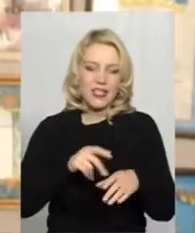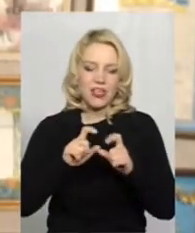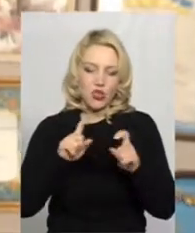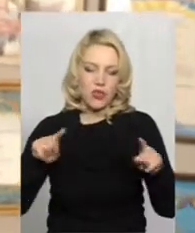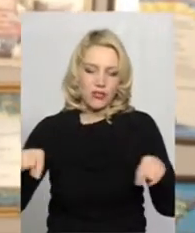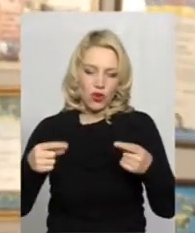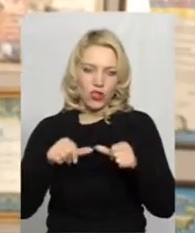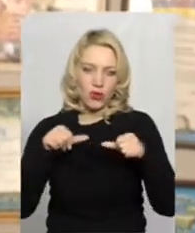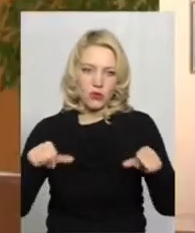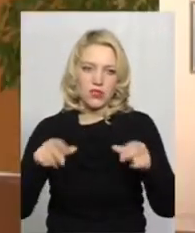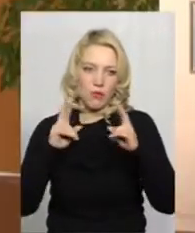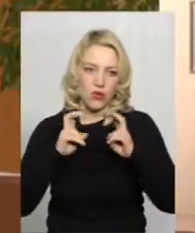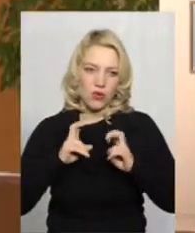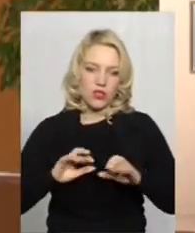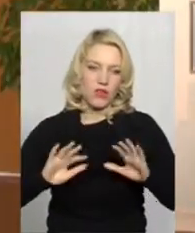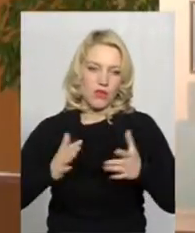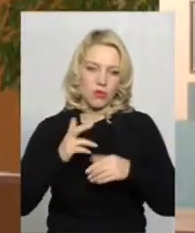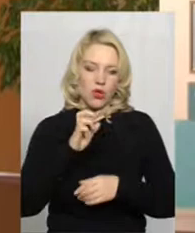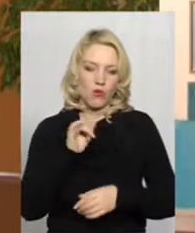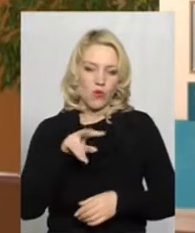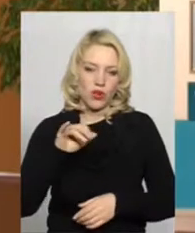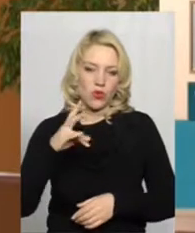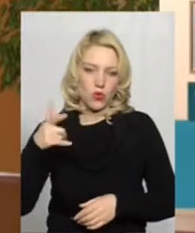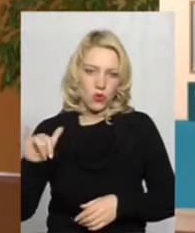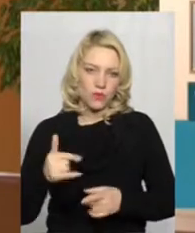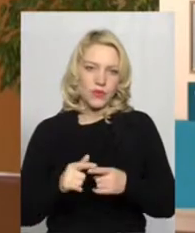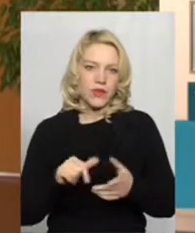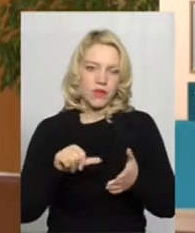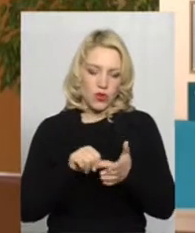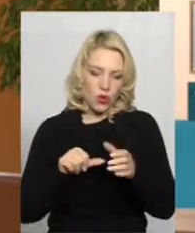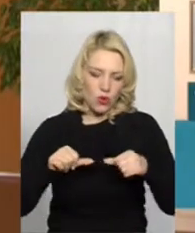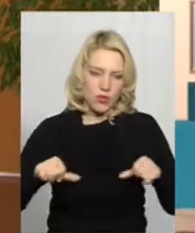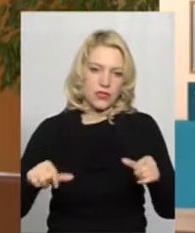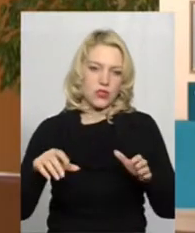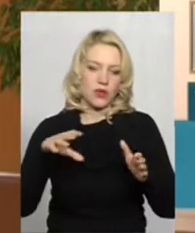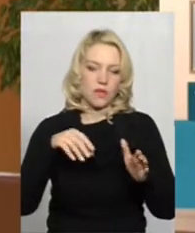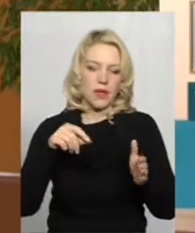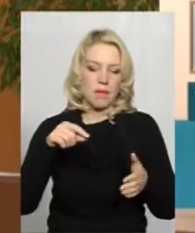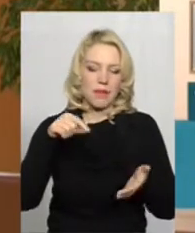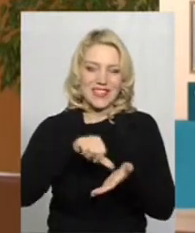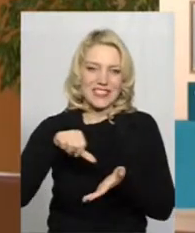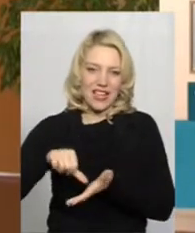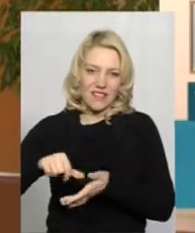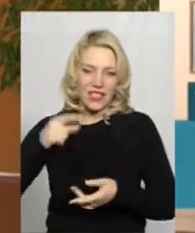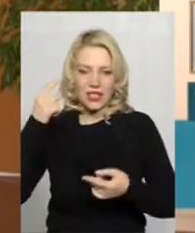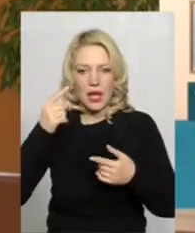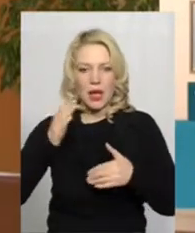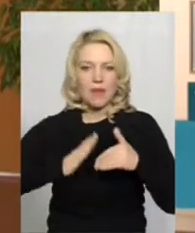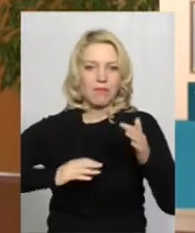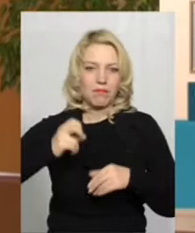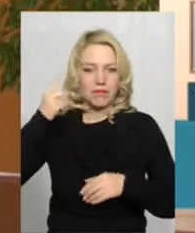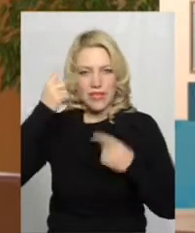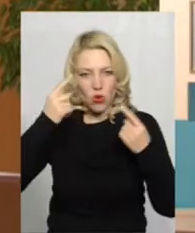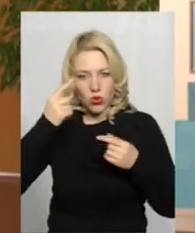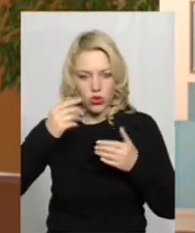по розгляду випадку булінгу. В комісію ми включили безперечно представників психологічної служби, класного керівника,